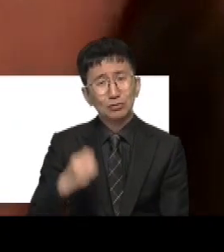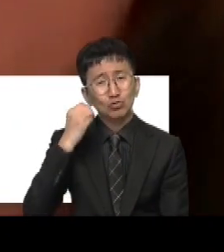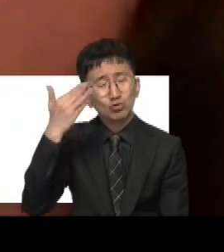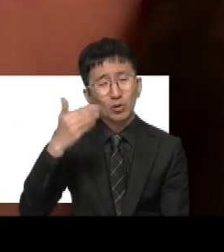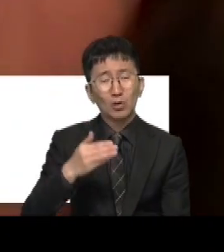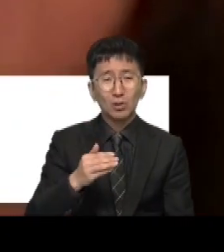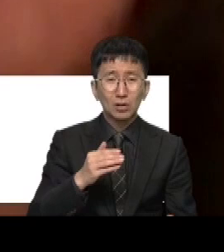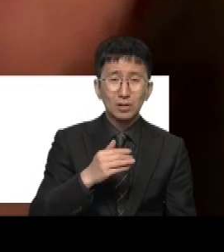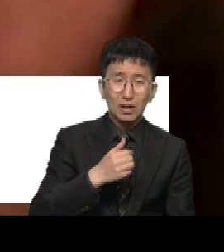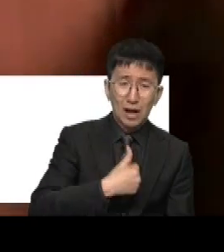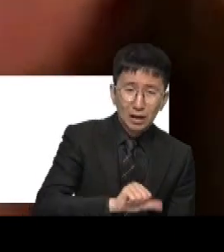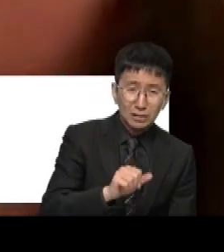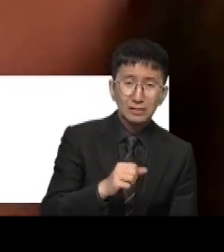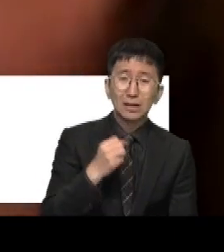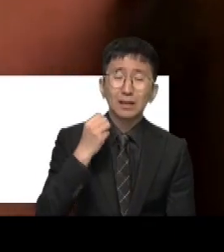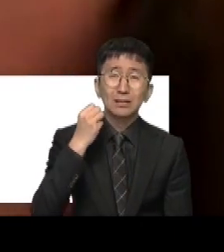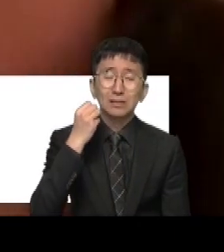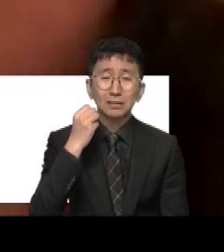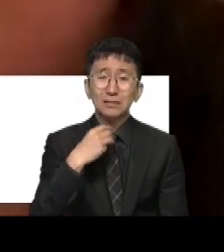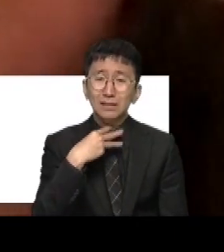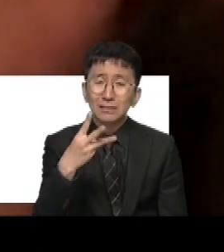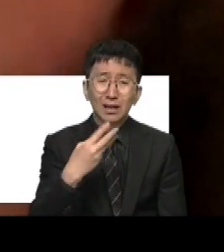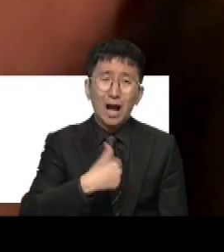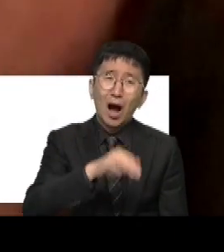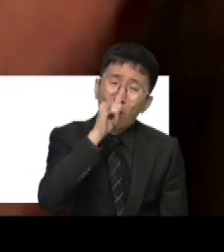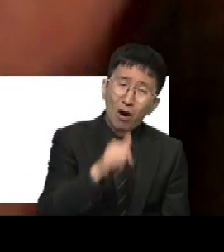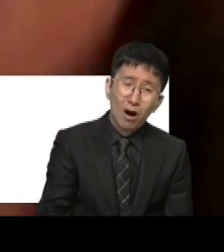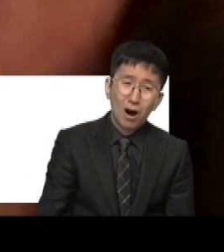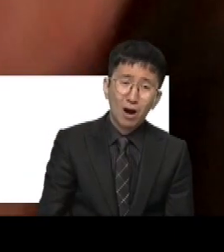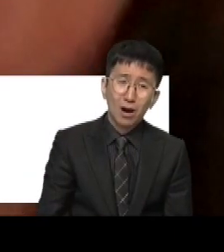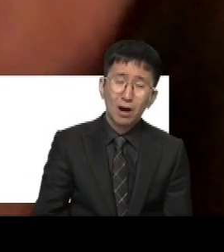a 3-year-old child and my aunt has Parkinson's disease.